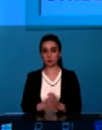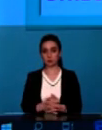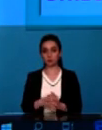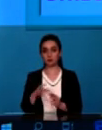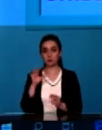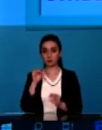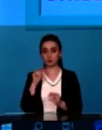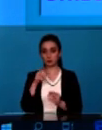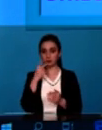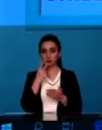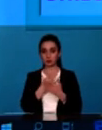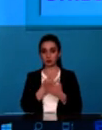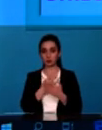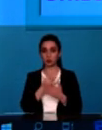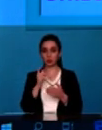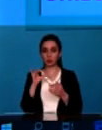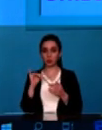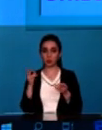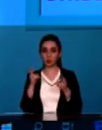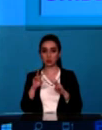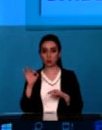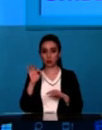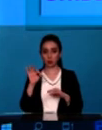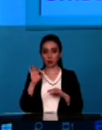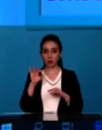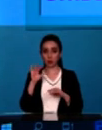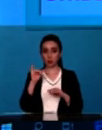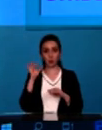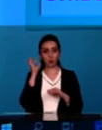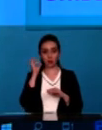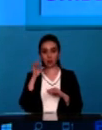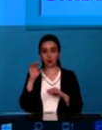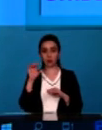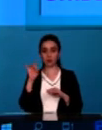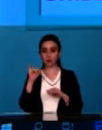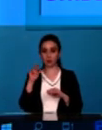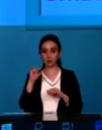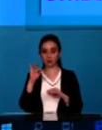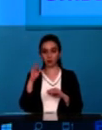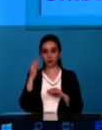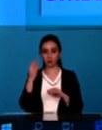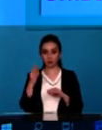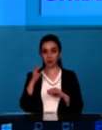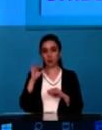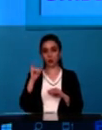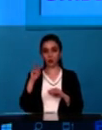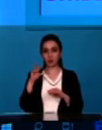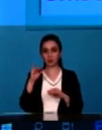и здесь видим, у остальных нулевые, у Рональдо 4, у Лиссандро 5